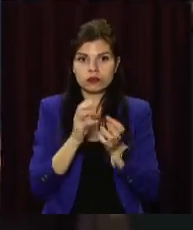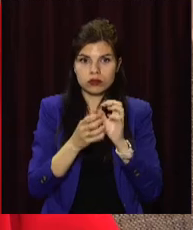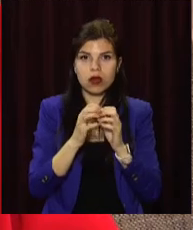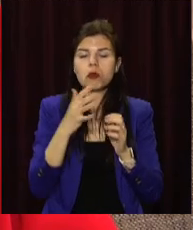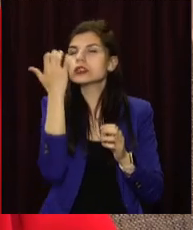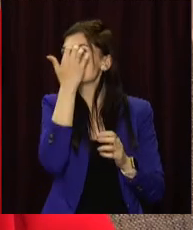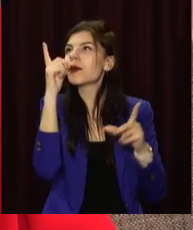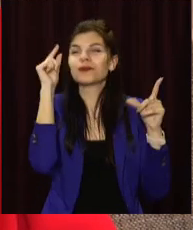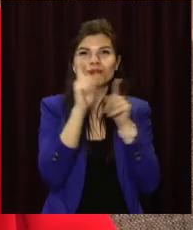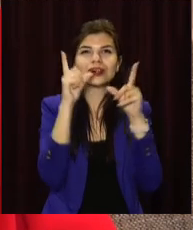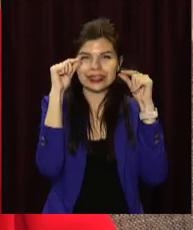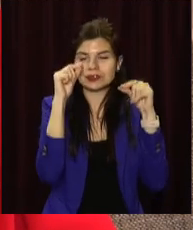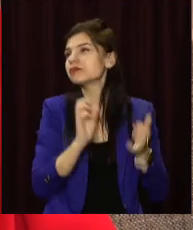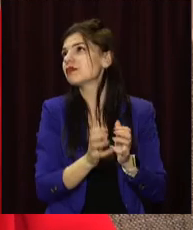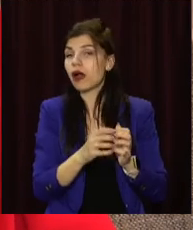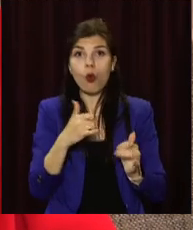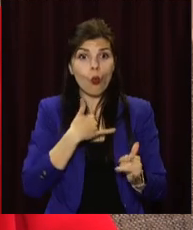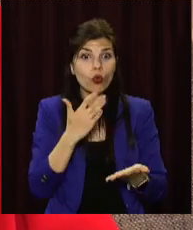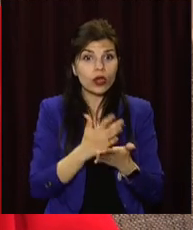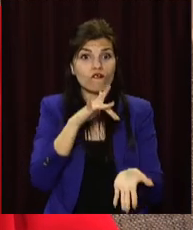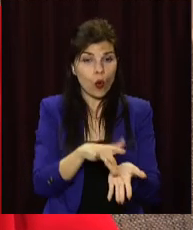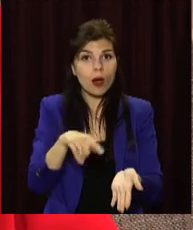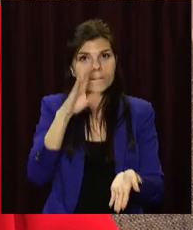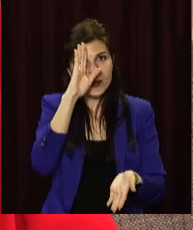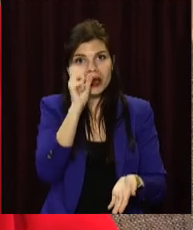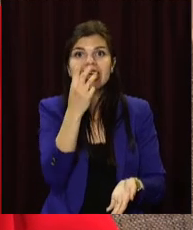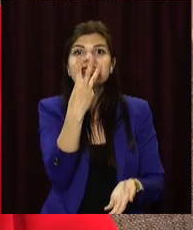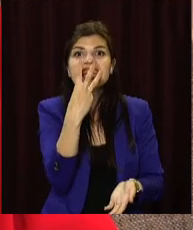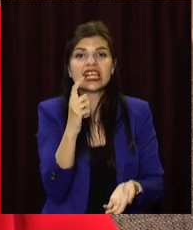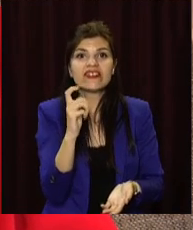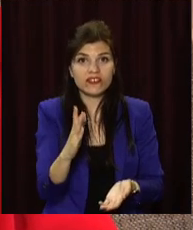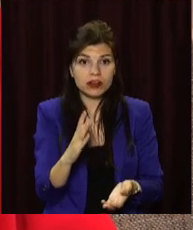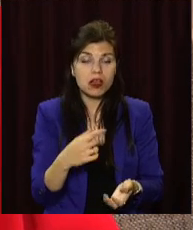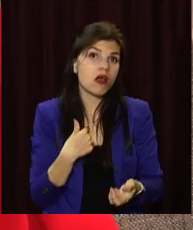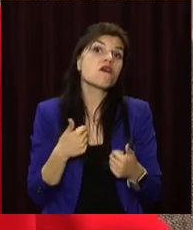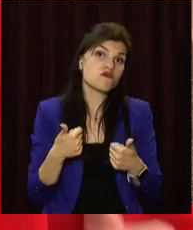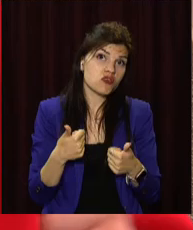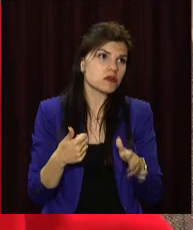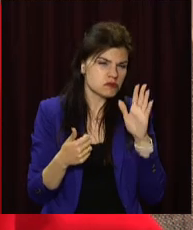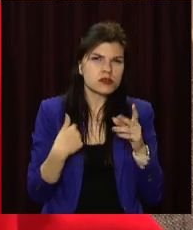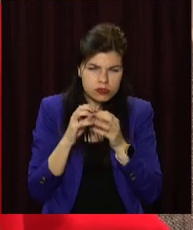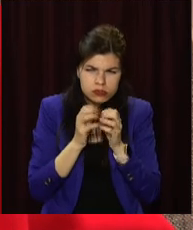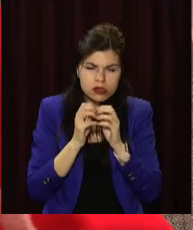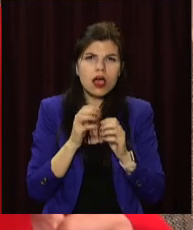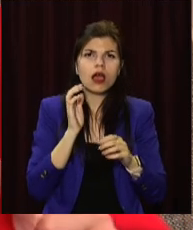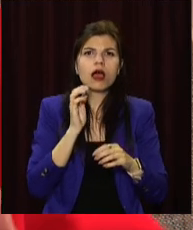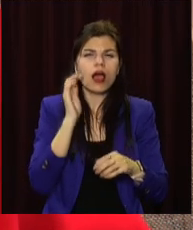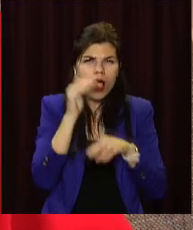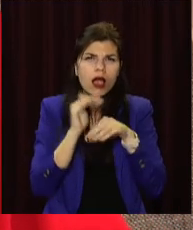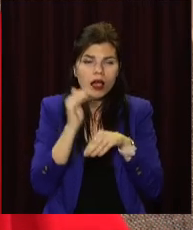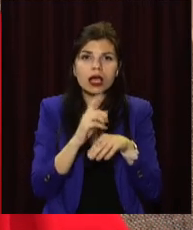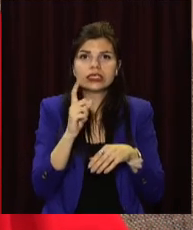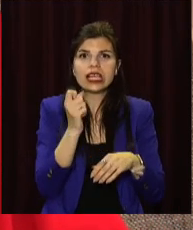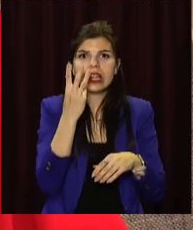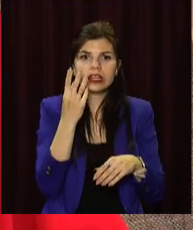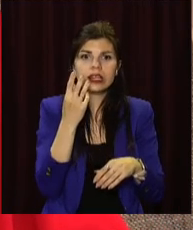осліп. Ну, у нас є парень за 3 хвилини збирає в місті. Я кажу, прикольно, прийшов додому, тренуюсь сутками, отак. От за 3 дні дохожу